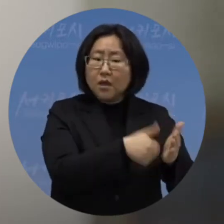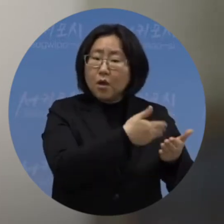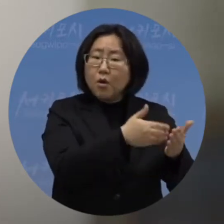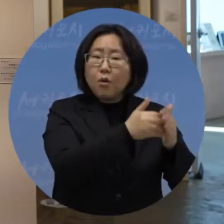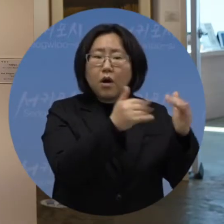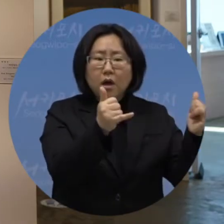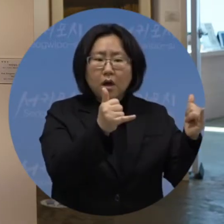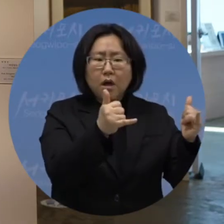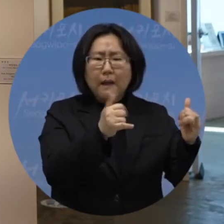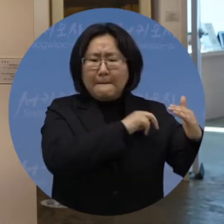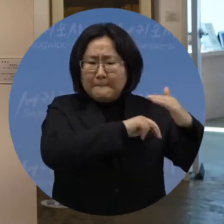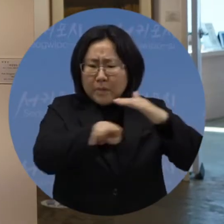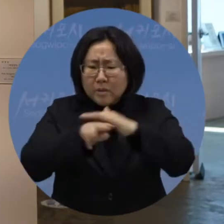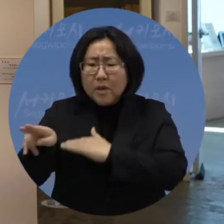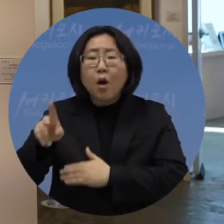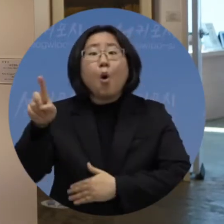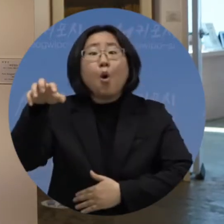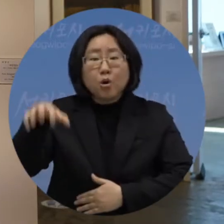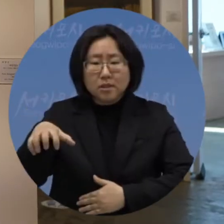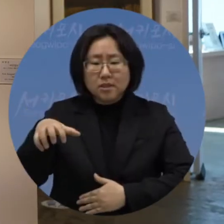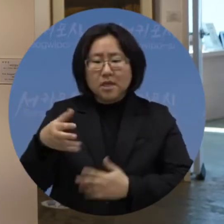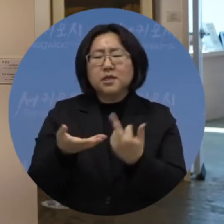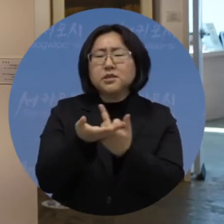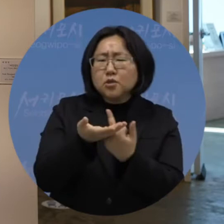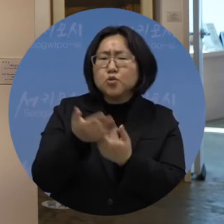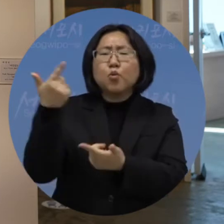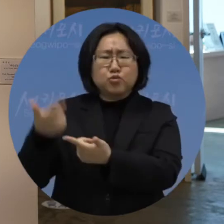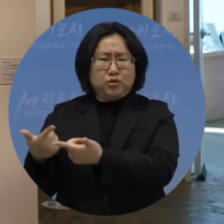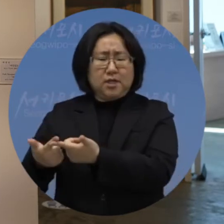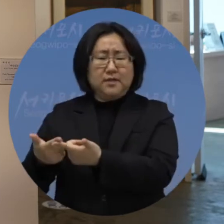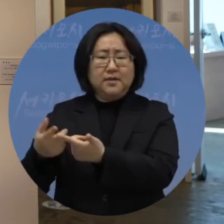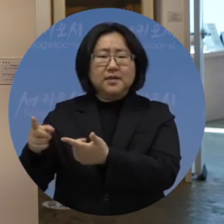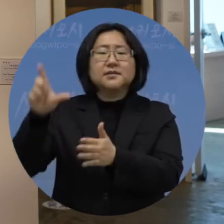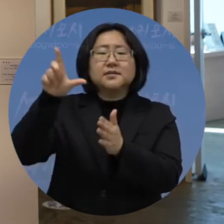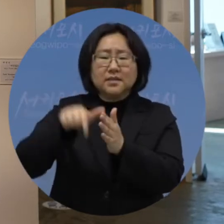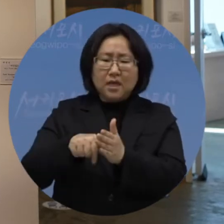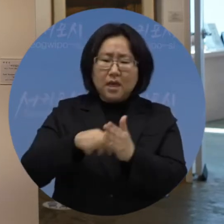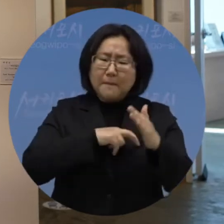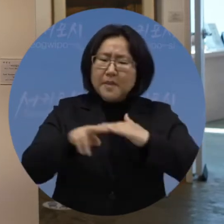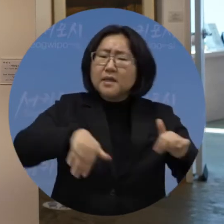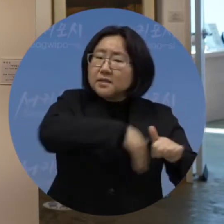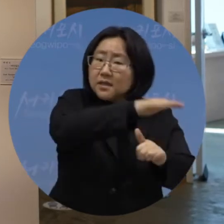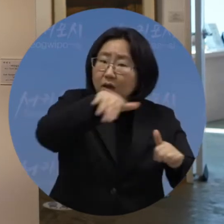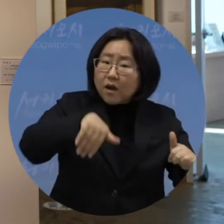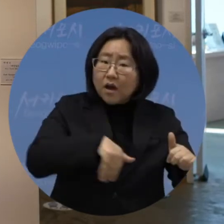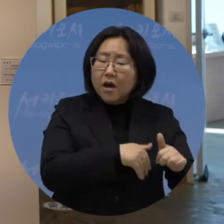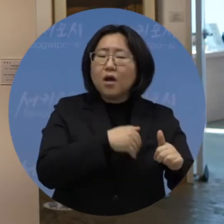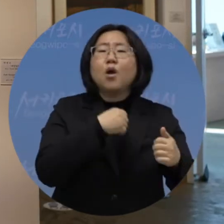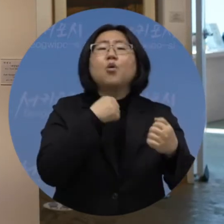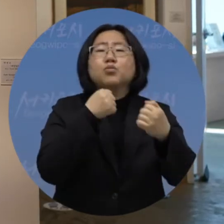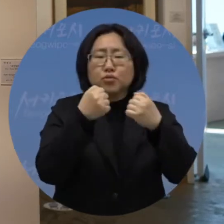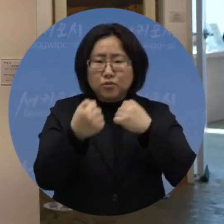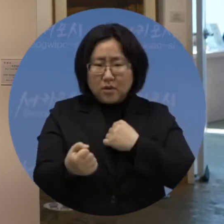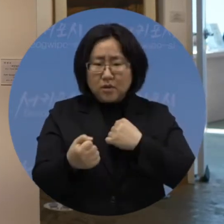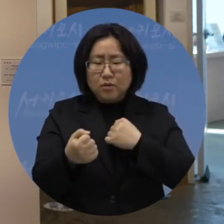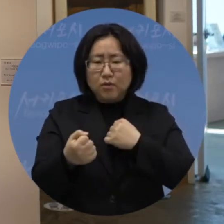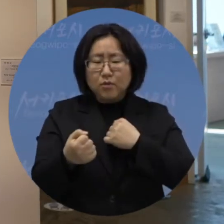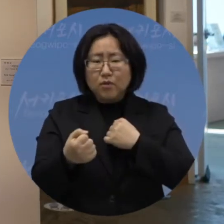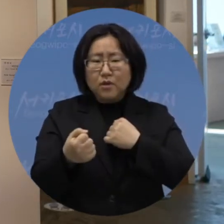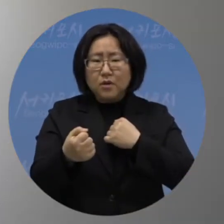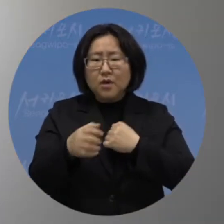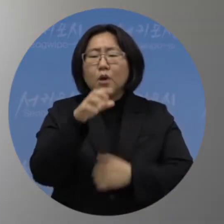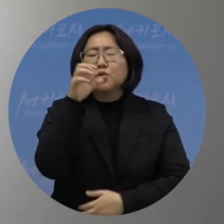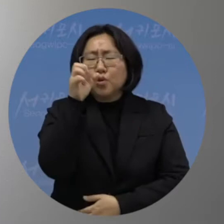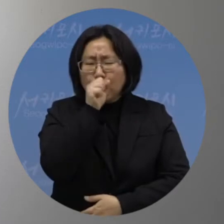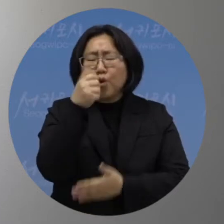화가들이 부산으로 또 제주도로 많이 피난을 갔는데요. 그런 피난 생활의 와중에서 또 이렇게